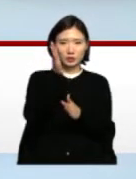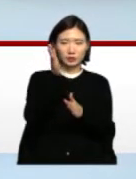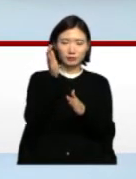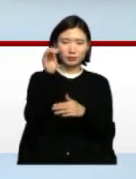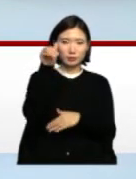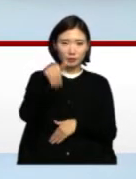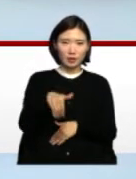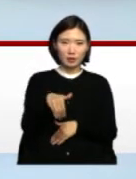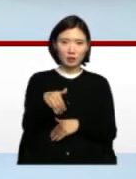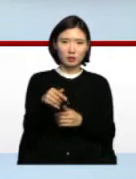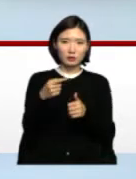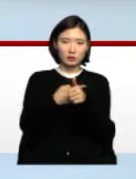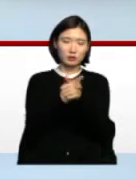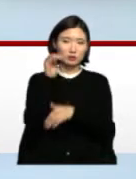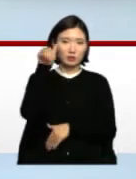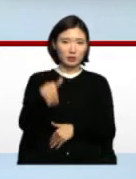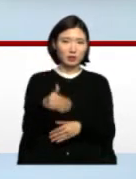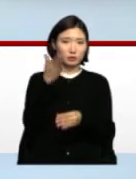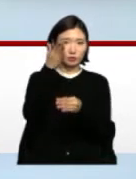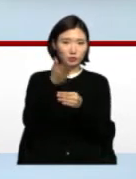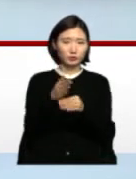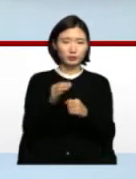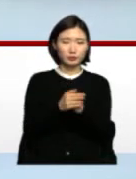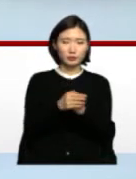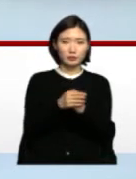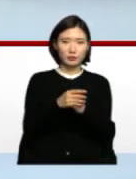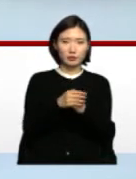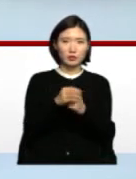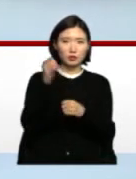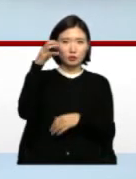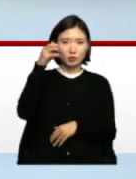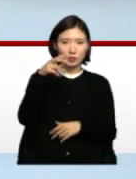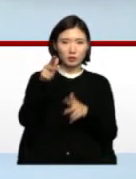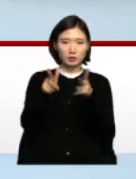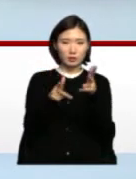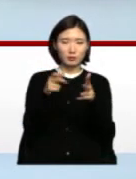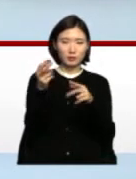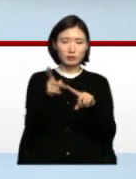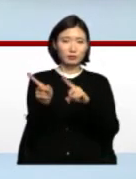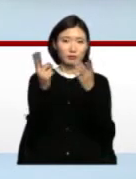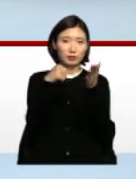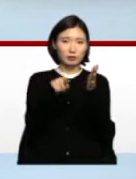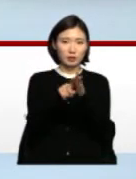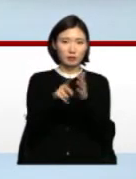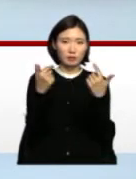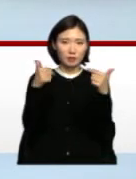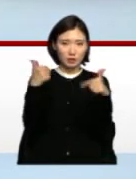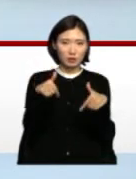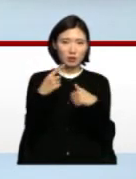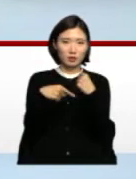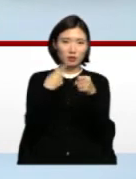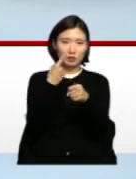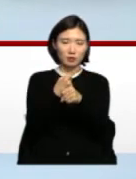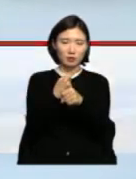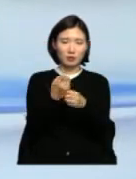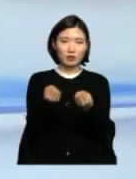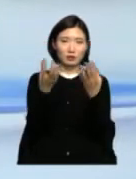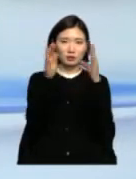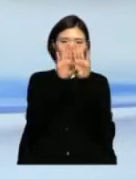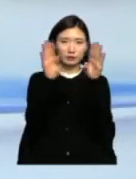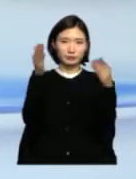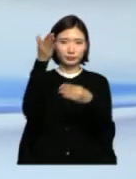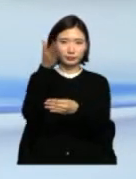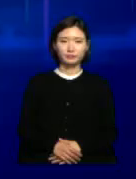겪으면서 쇠퇴의 길을 걷고 있는데요. 을지로 조명산업을 다시 밝히기 위해 매년 행사가 열리고 있습니다. 진기훈